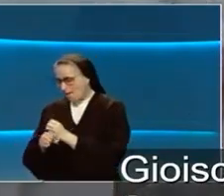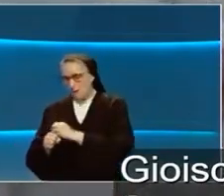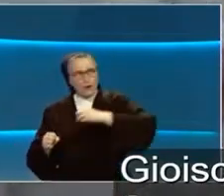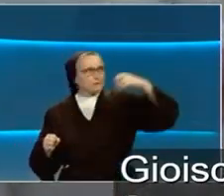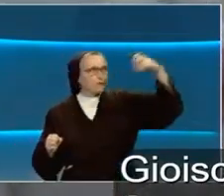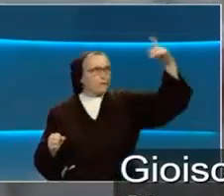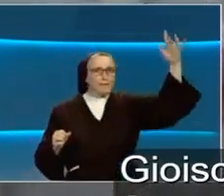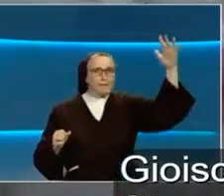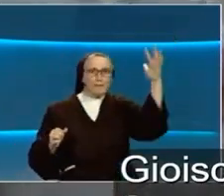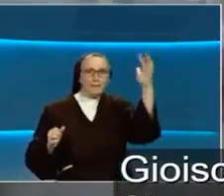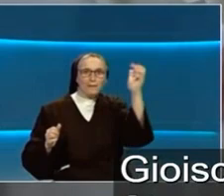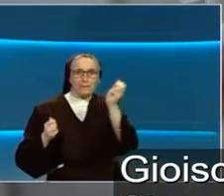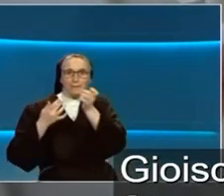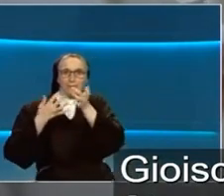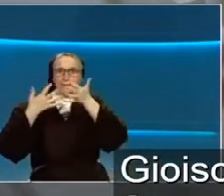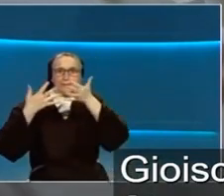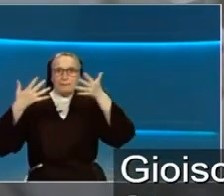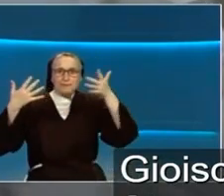amisis e